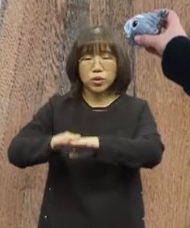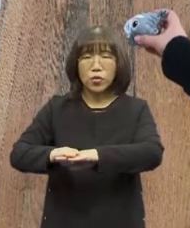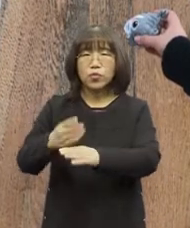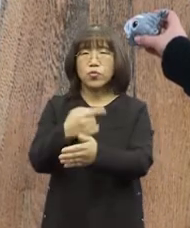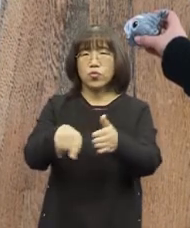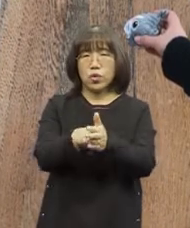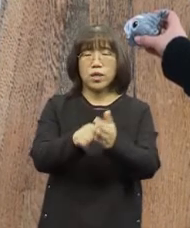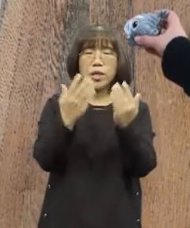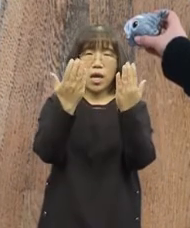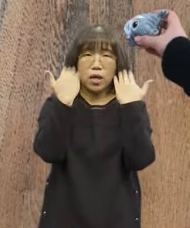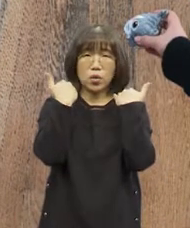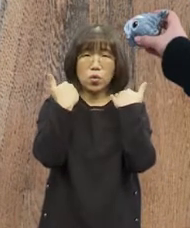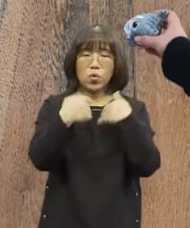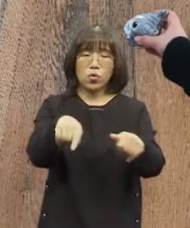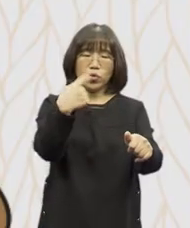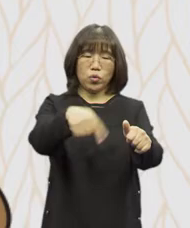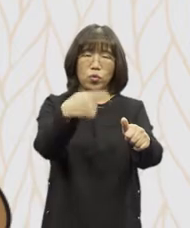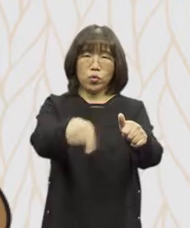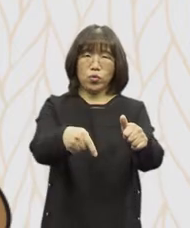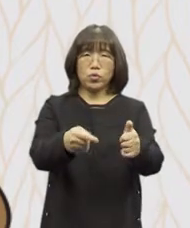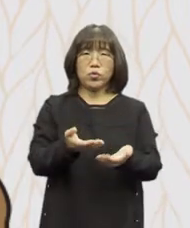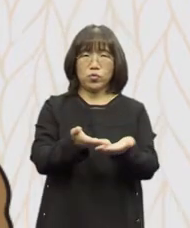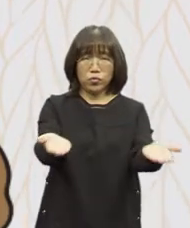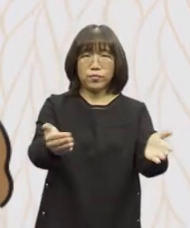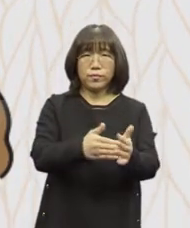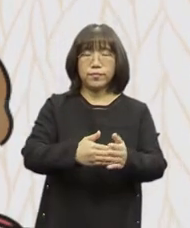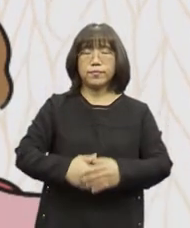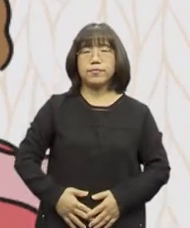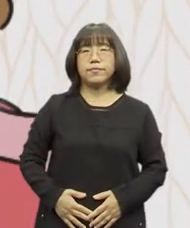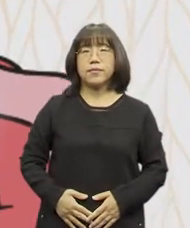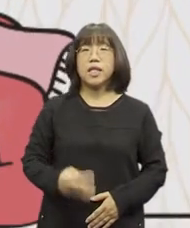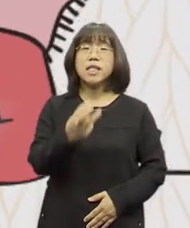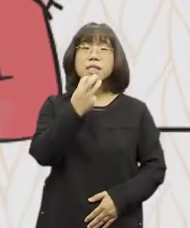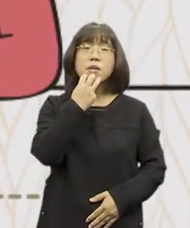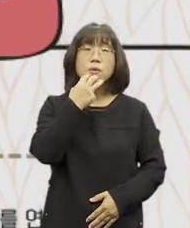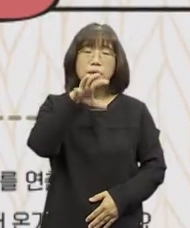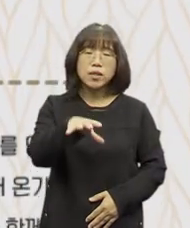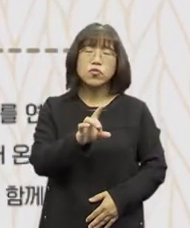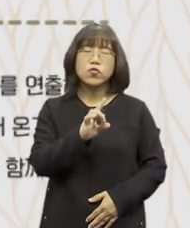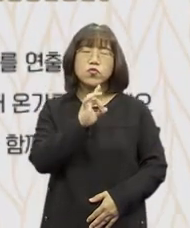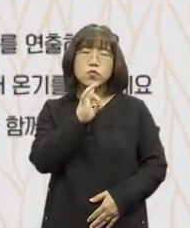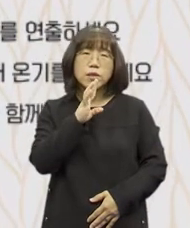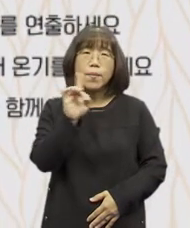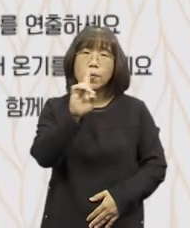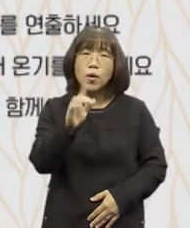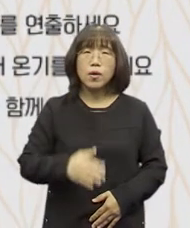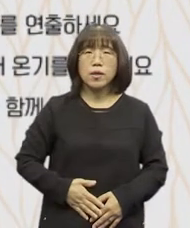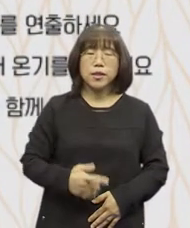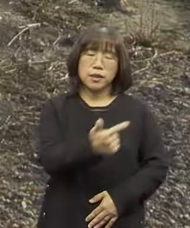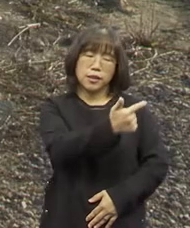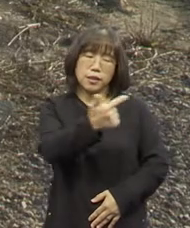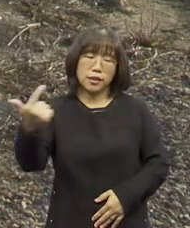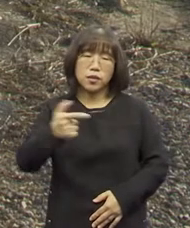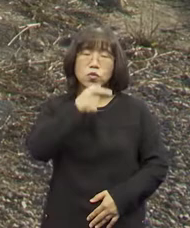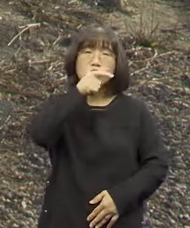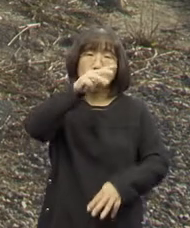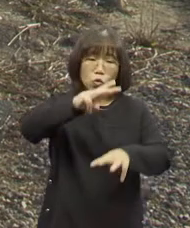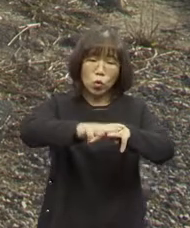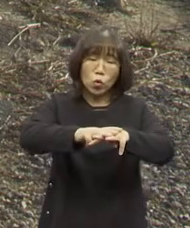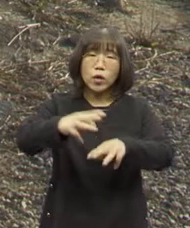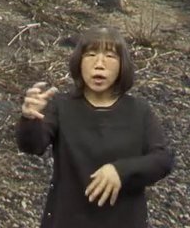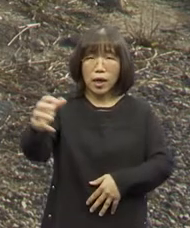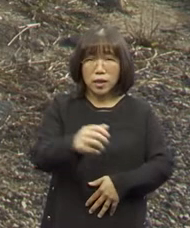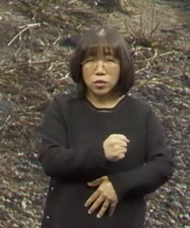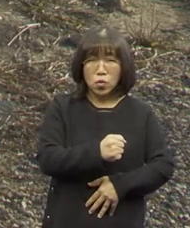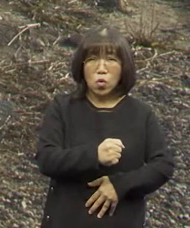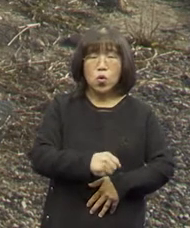학생들에게 올바른 환경의식을 기를 수 있도록 교육을 실시했습니다. 또 서울에서 유일하게 남은 대규모 논을